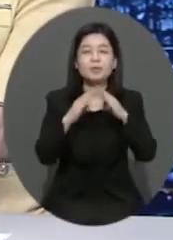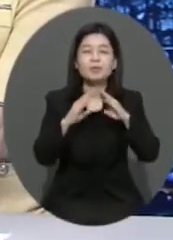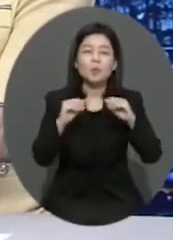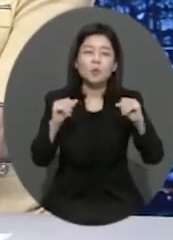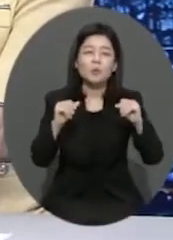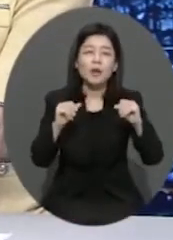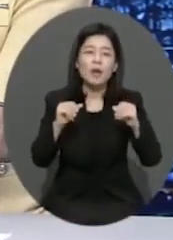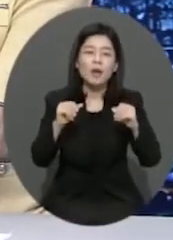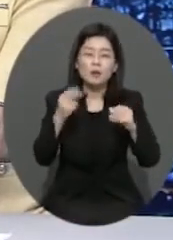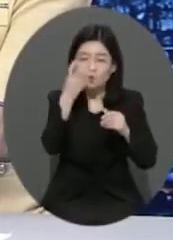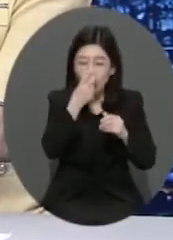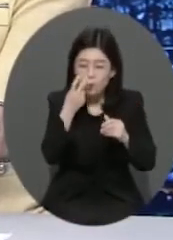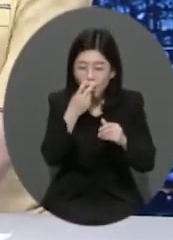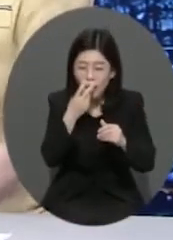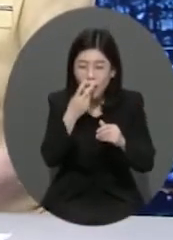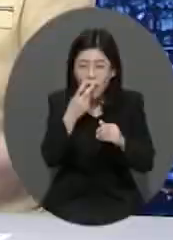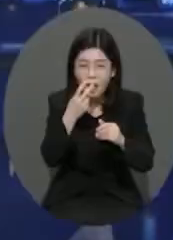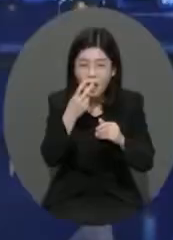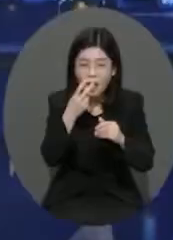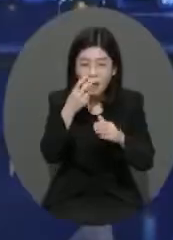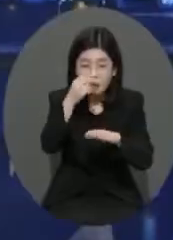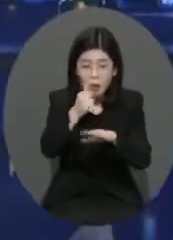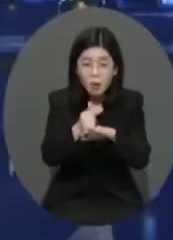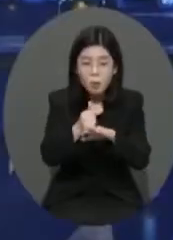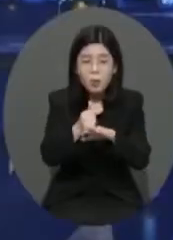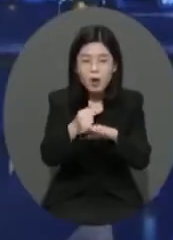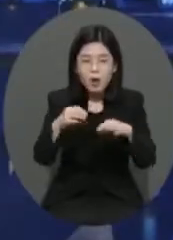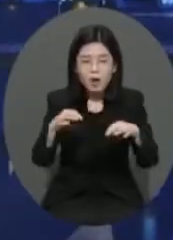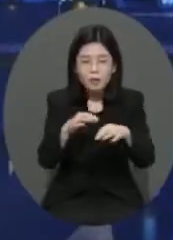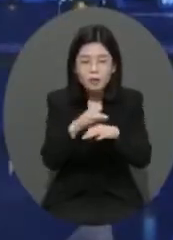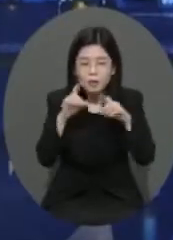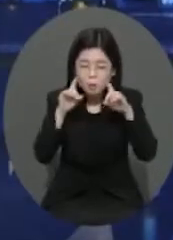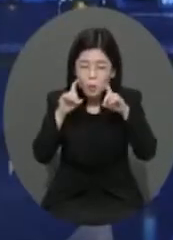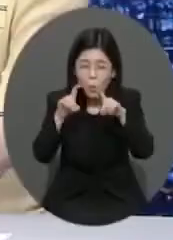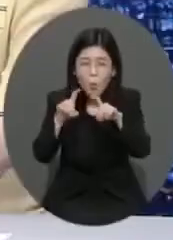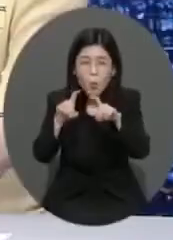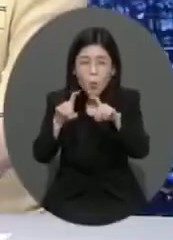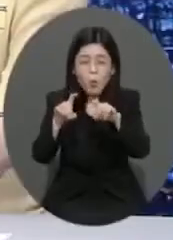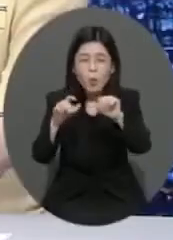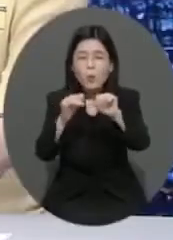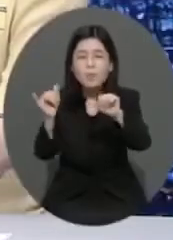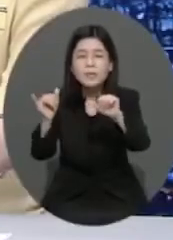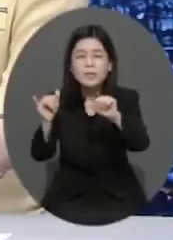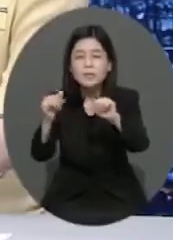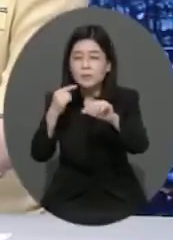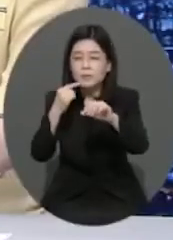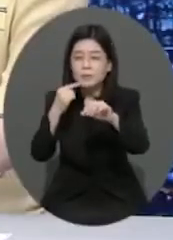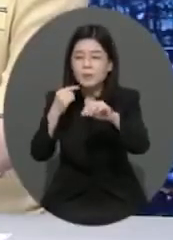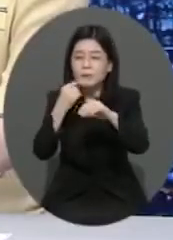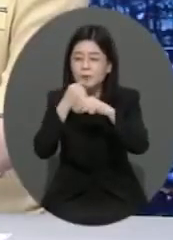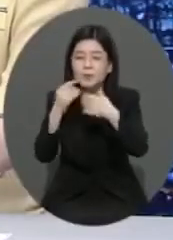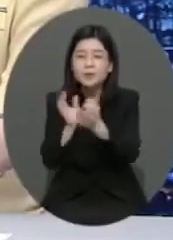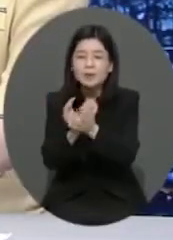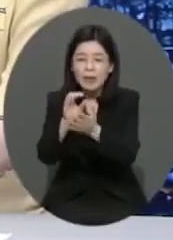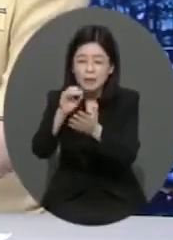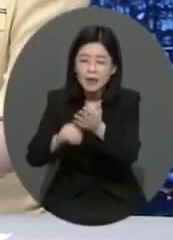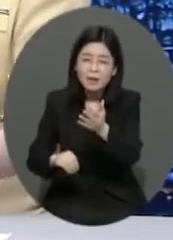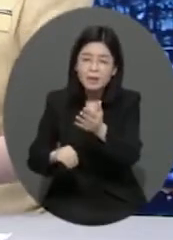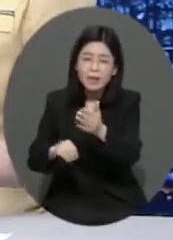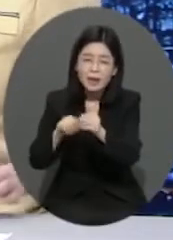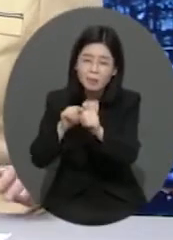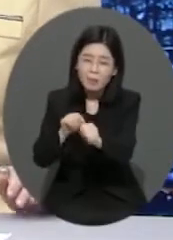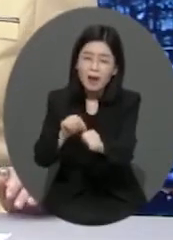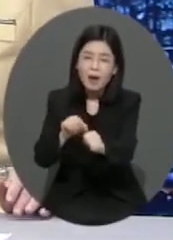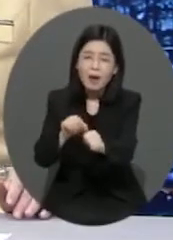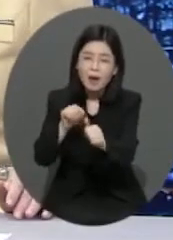탉 문제를 아직 메르 피지 못하고 있습니다 여기서 각 어우 4호의 서울시장 후보 캠프 대변인 으로서 도화동 하셨고